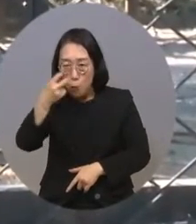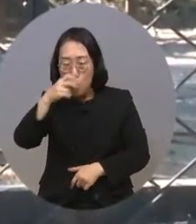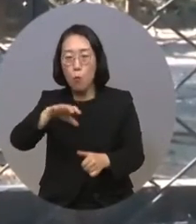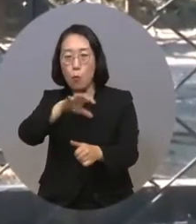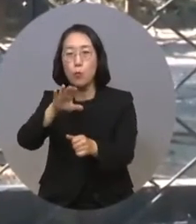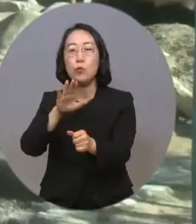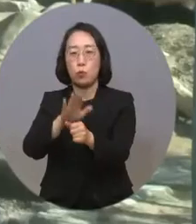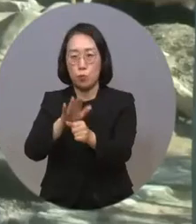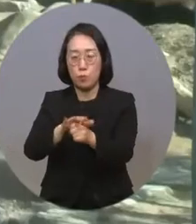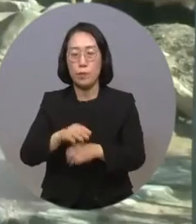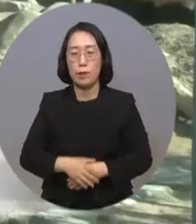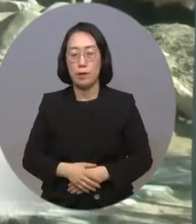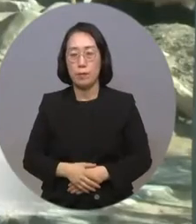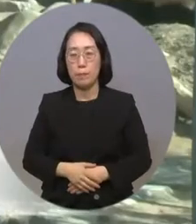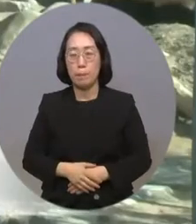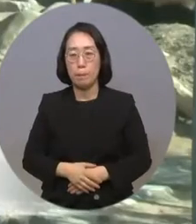됩니다.